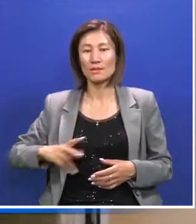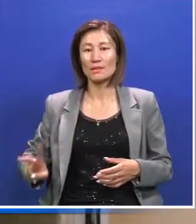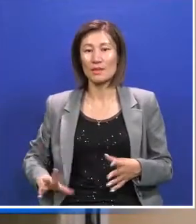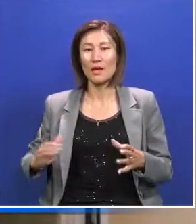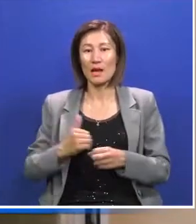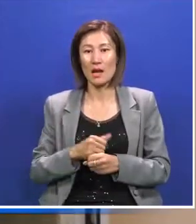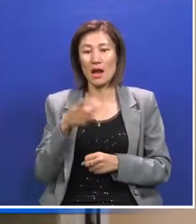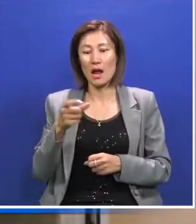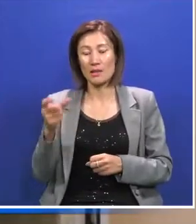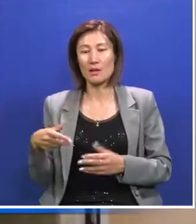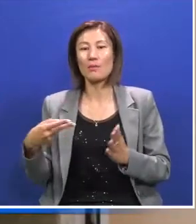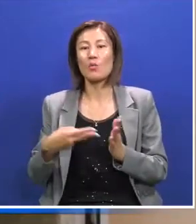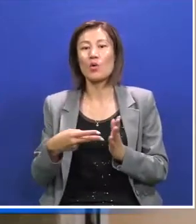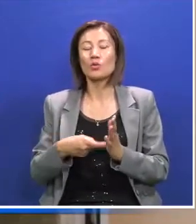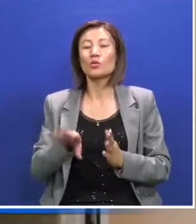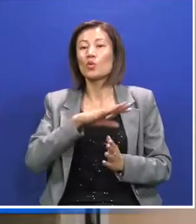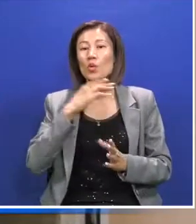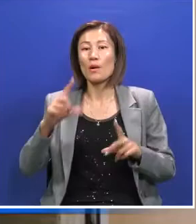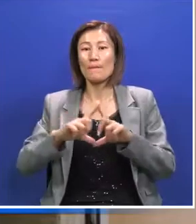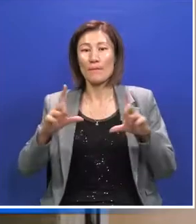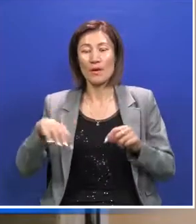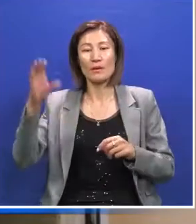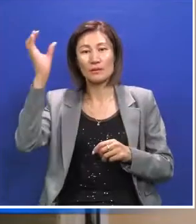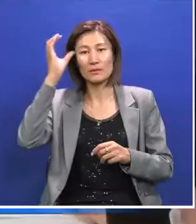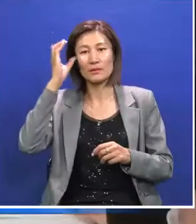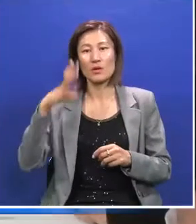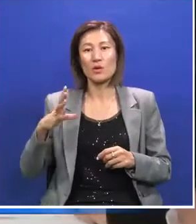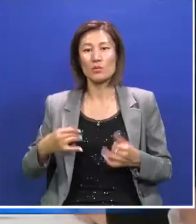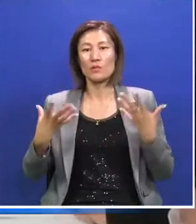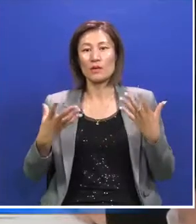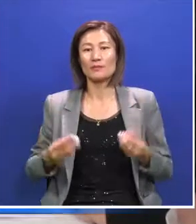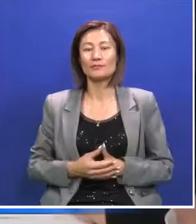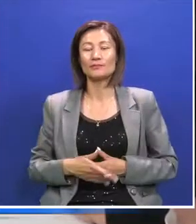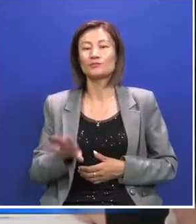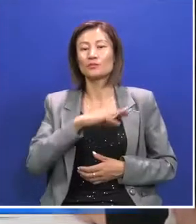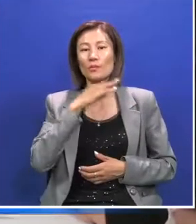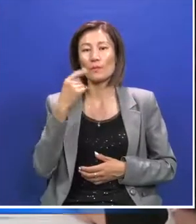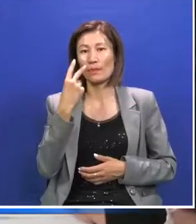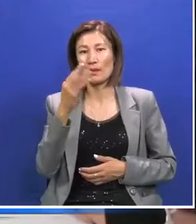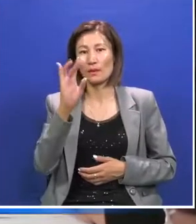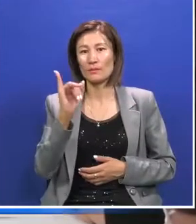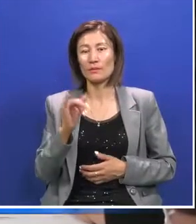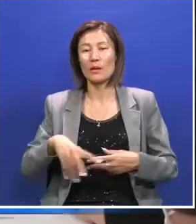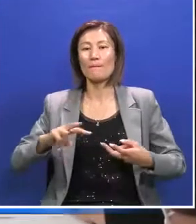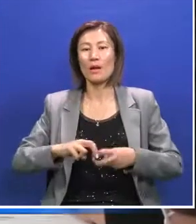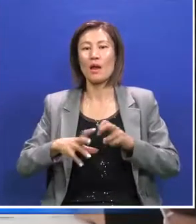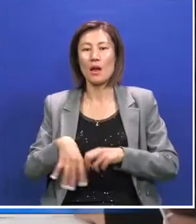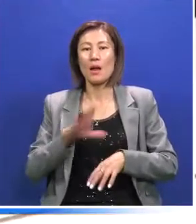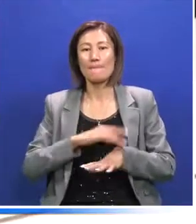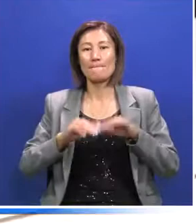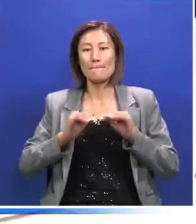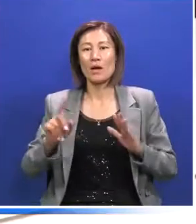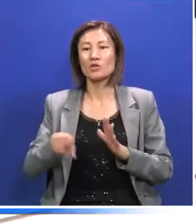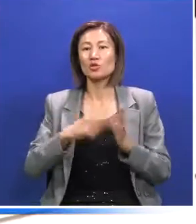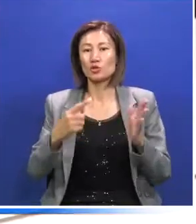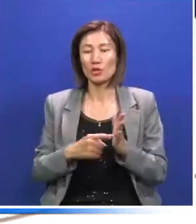басына қаржыландырумен көп мектептер әлі де пайдалануға беріледі деген үміттеміз. Қазіргі таңда көпшіліктің назарын аударып отырған мәселе балалардың жеке